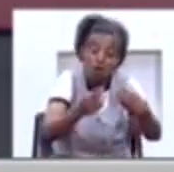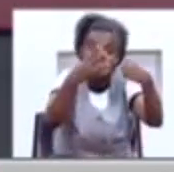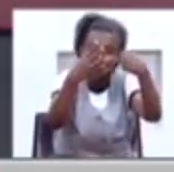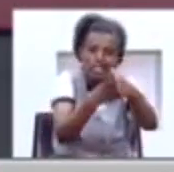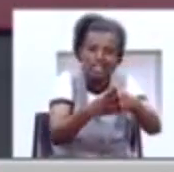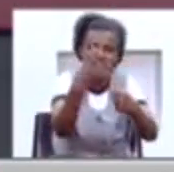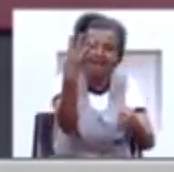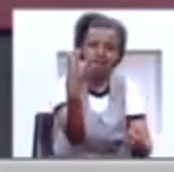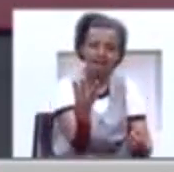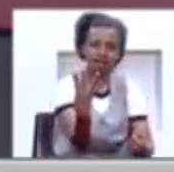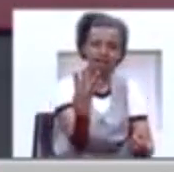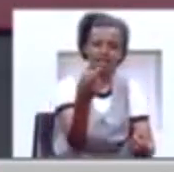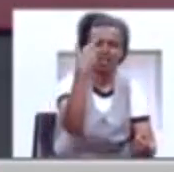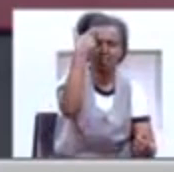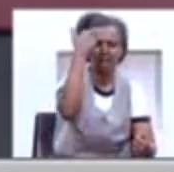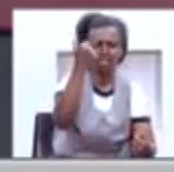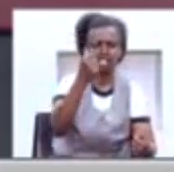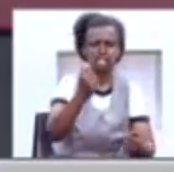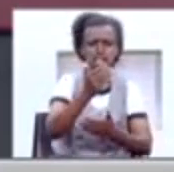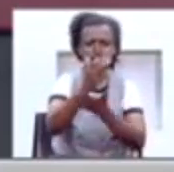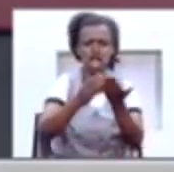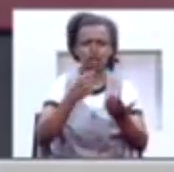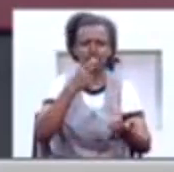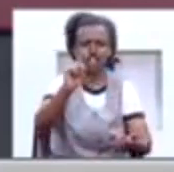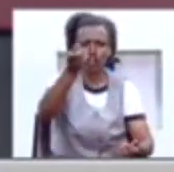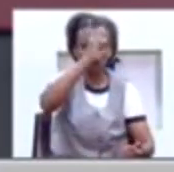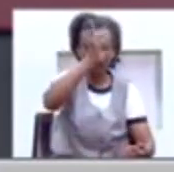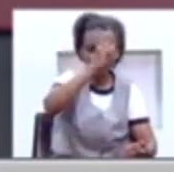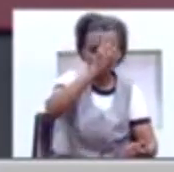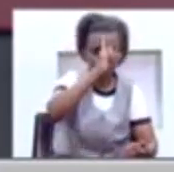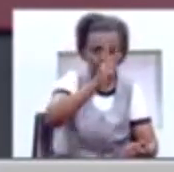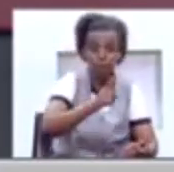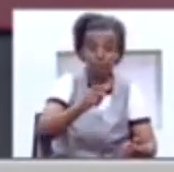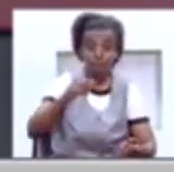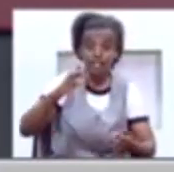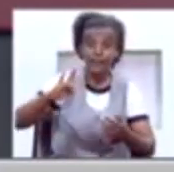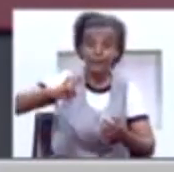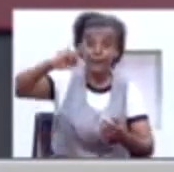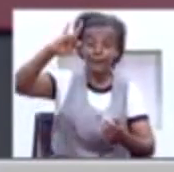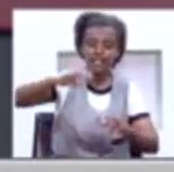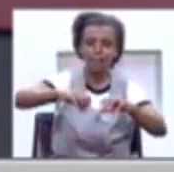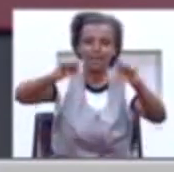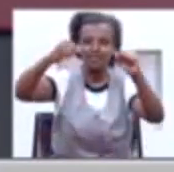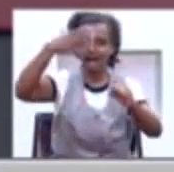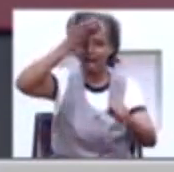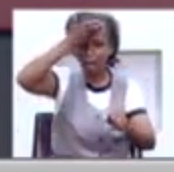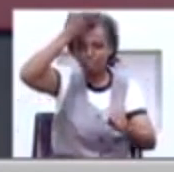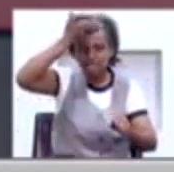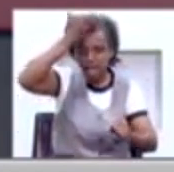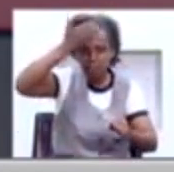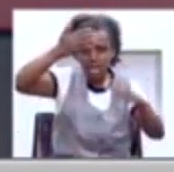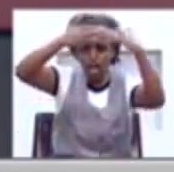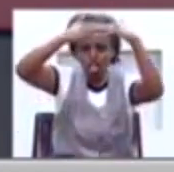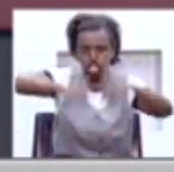94 nabwo muzi ko haje urwitwazo byo sinakera cyane byo kuvuga ngo indege ya Perezida Habyarimana ngo